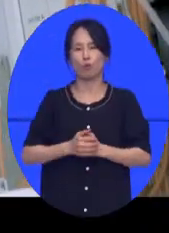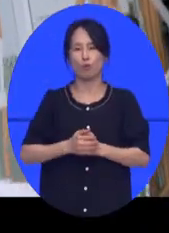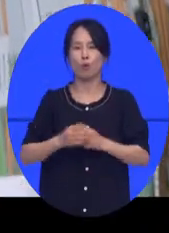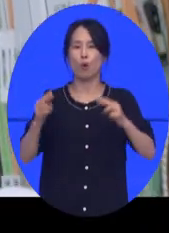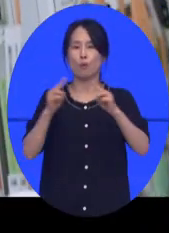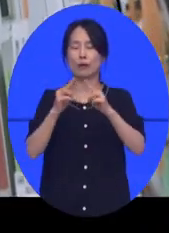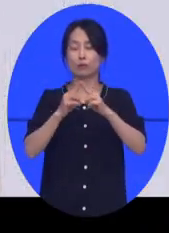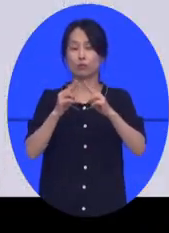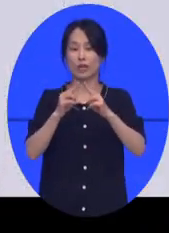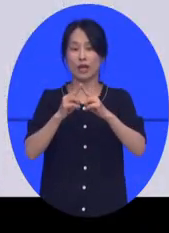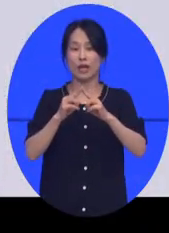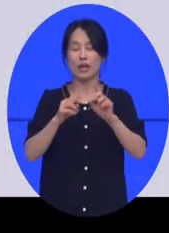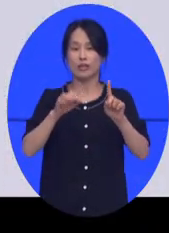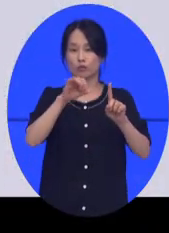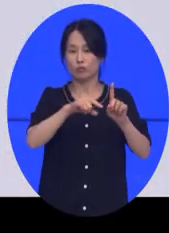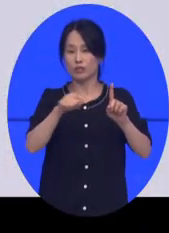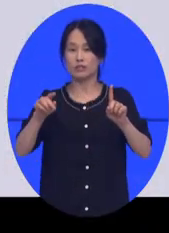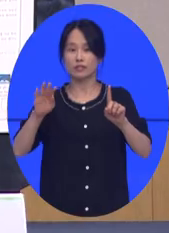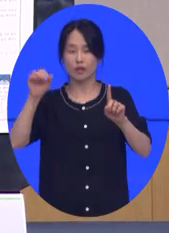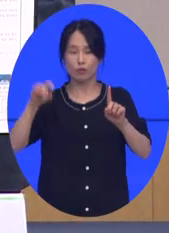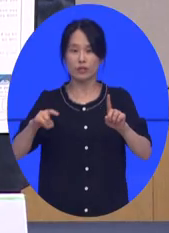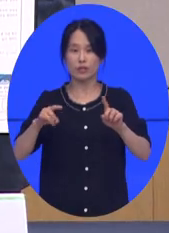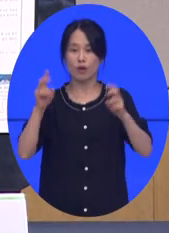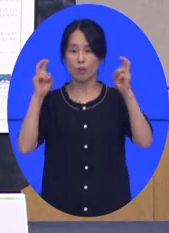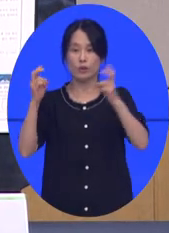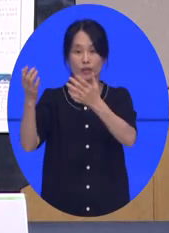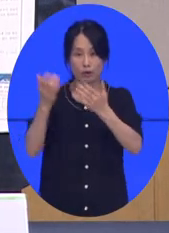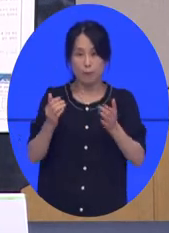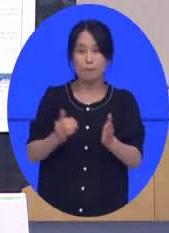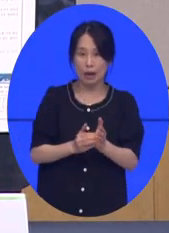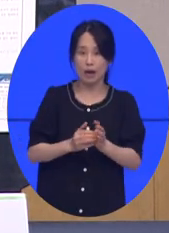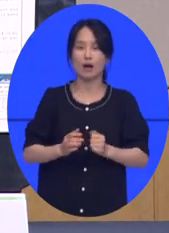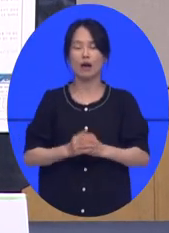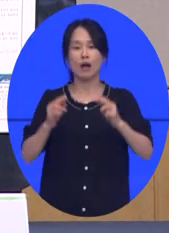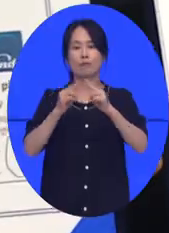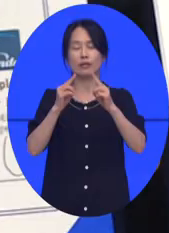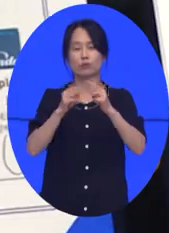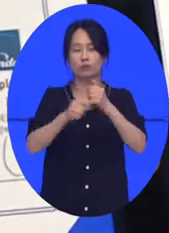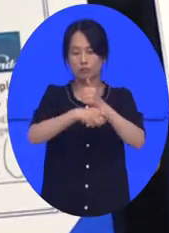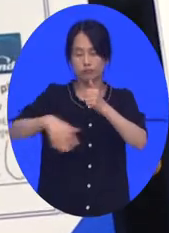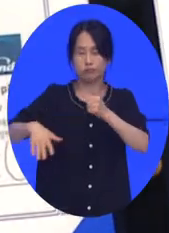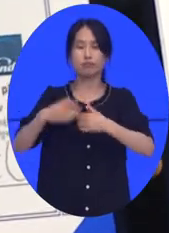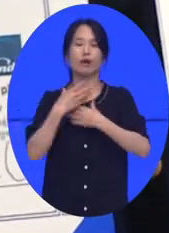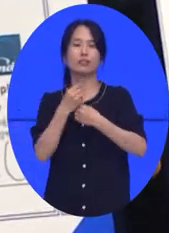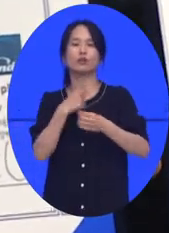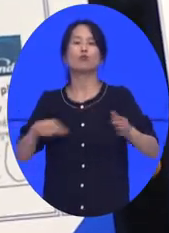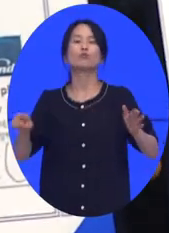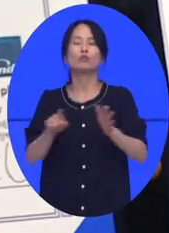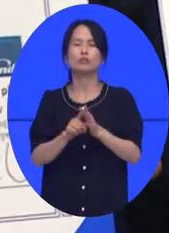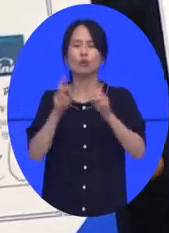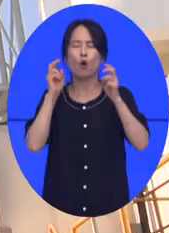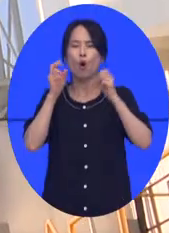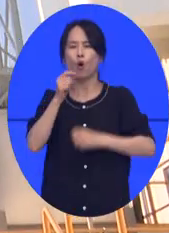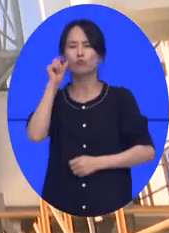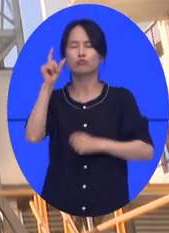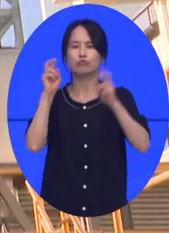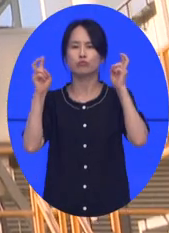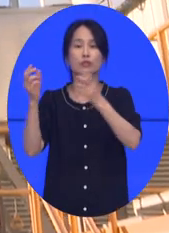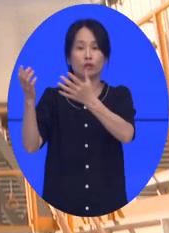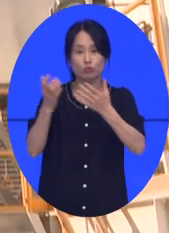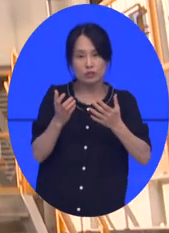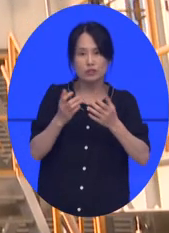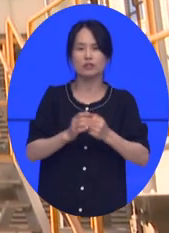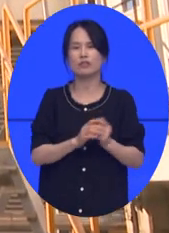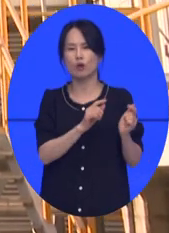기업에 미래기술연구소를 모두 유치했고 반도체 공급망 안정을 위해 유수기업을 유치하는 등 도내 반도체